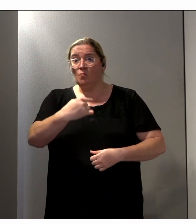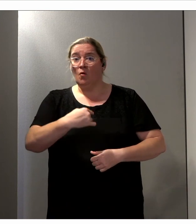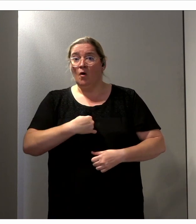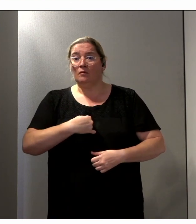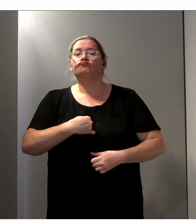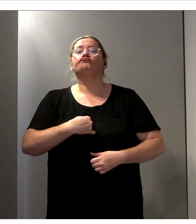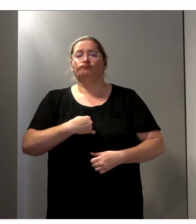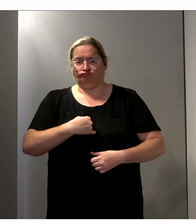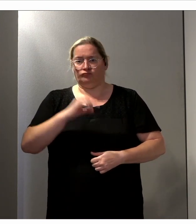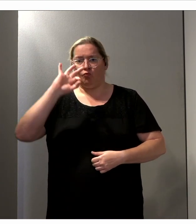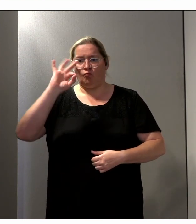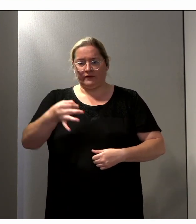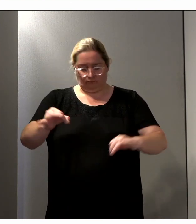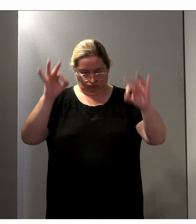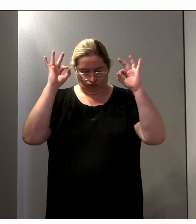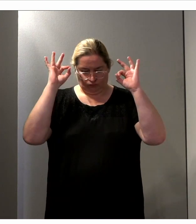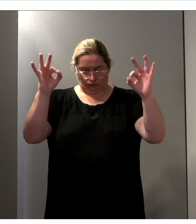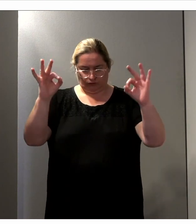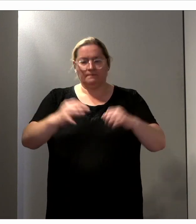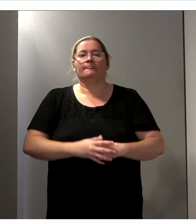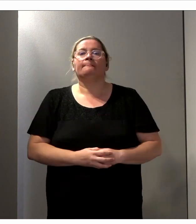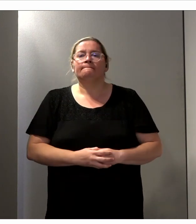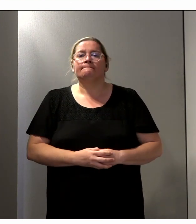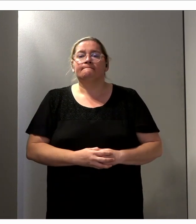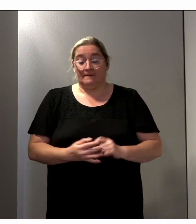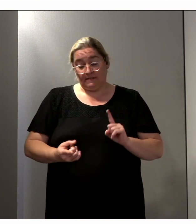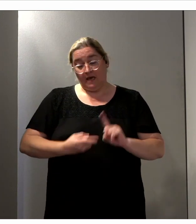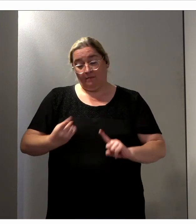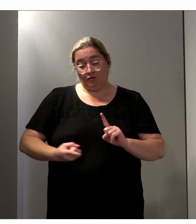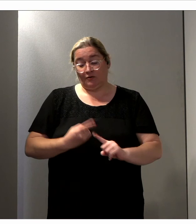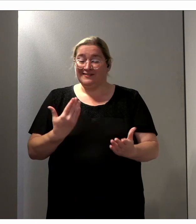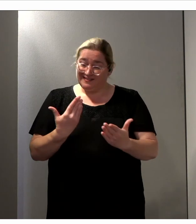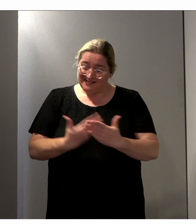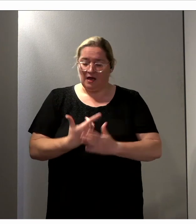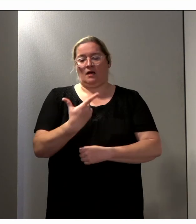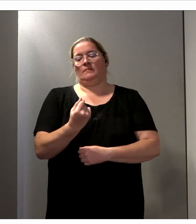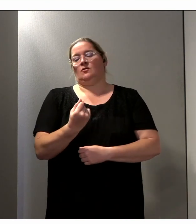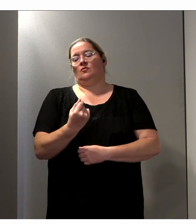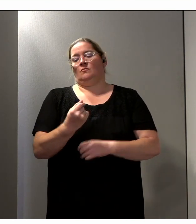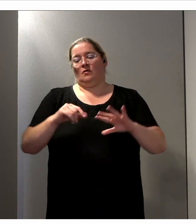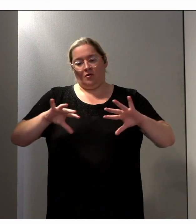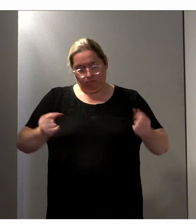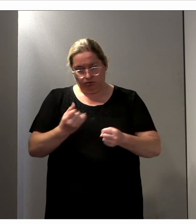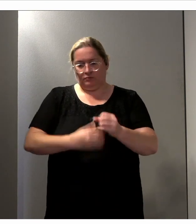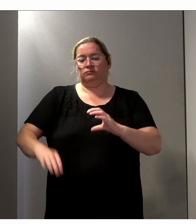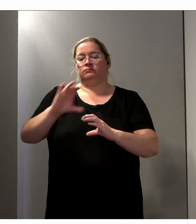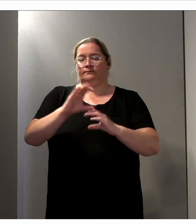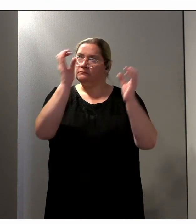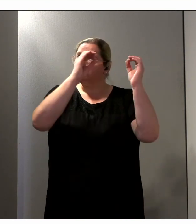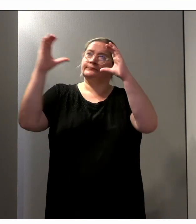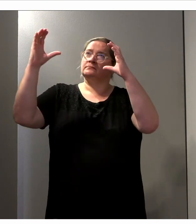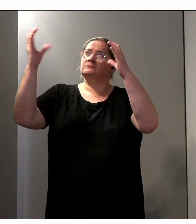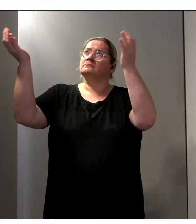dis oui, absolument. Et c'est très important à réfléchir, à créer, à